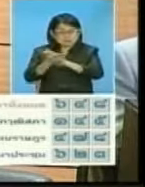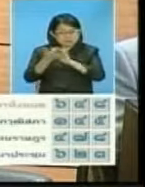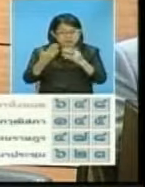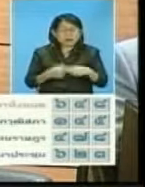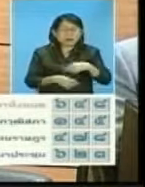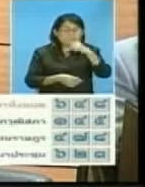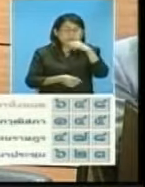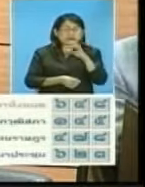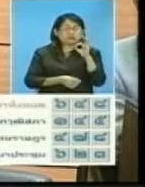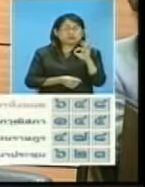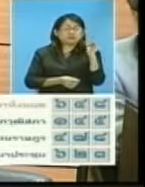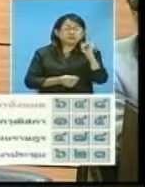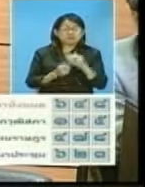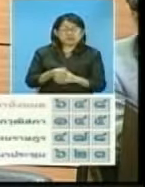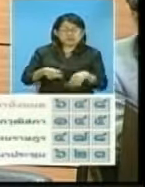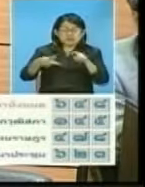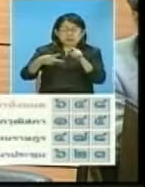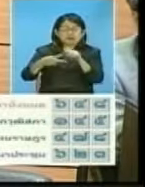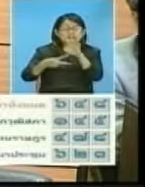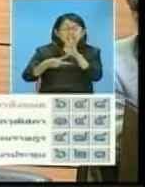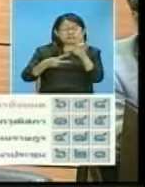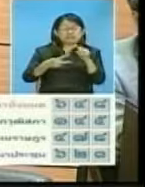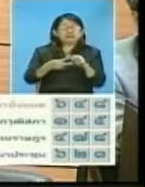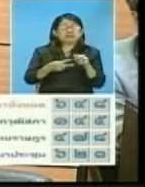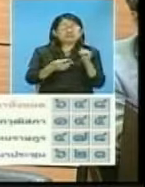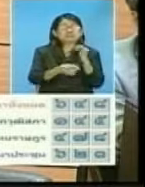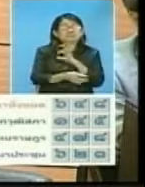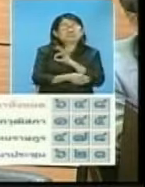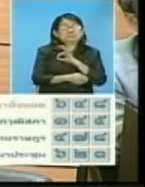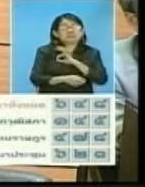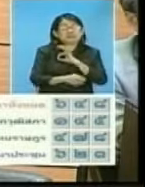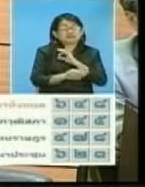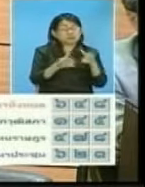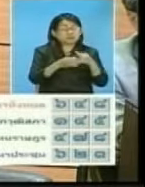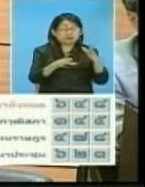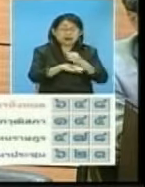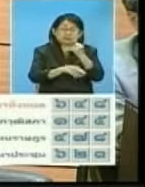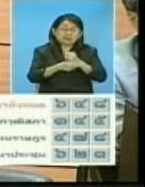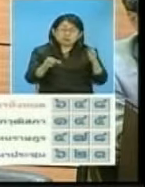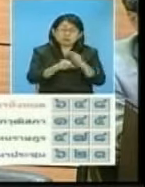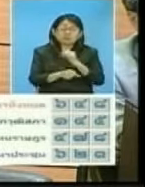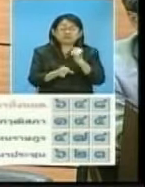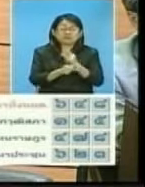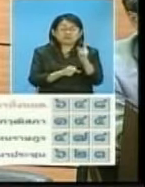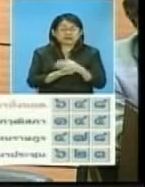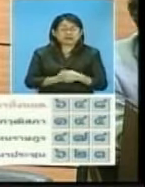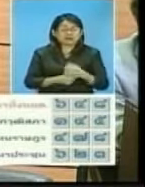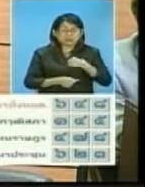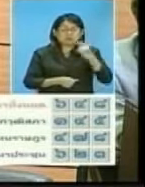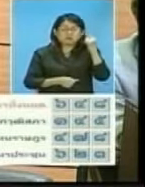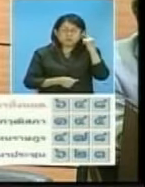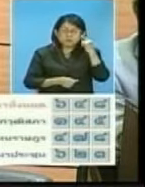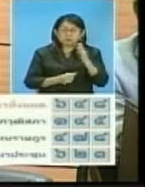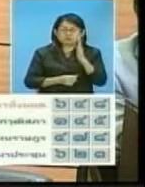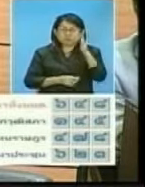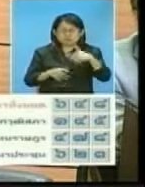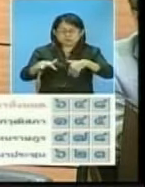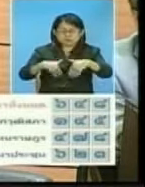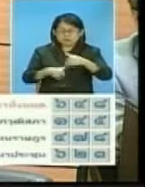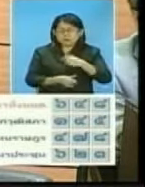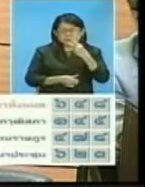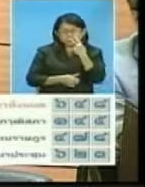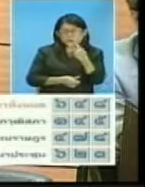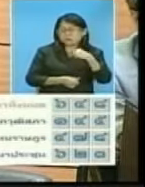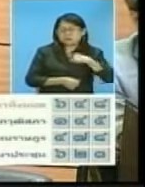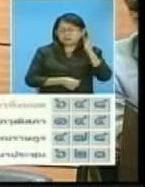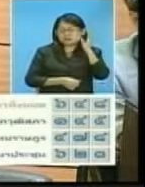ะ70คนนั้นเป็นสมาชิกพรรคการเมืองเกือบทั้งหมดนะผมเข้าใจว่าสังคมไทยเนี่ยก็จะไม่เกิดไม่ความไม่เชื่อ